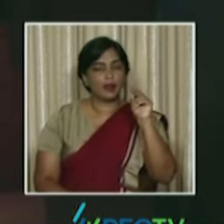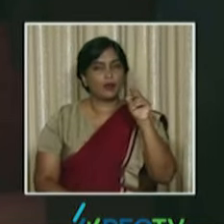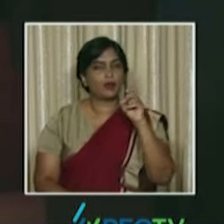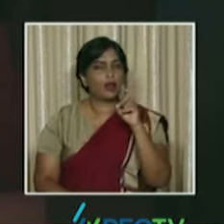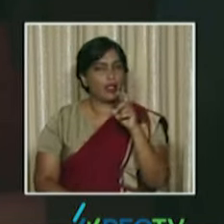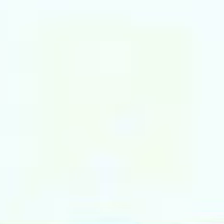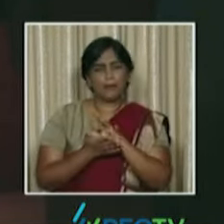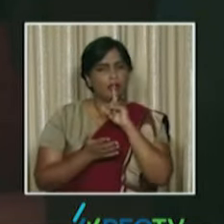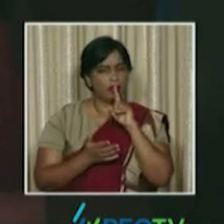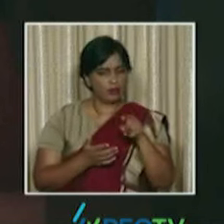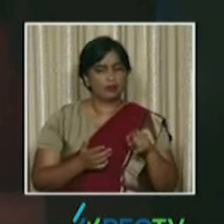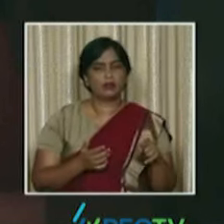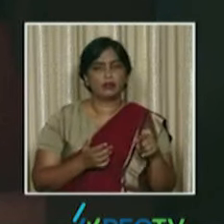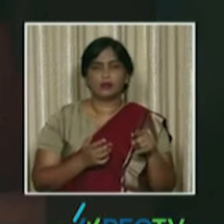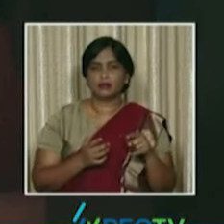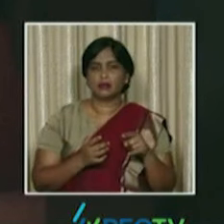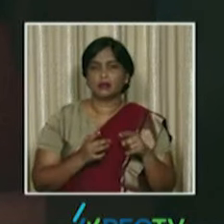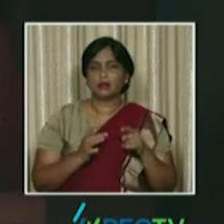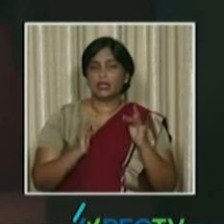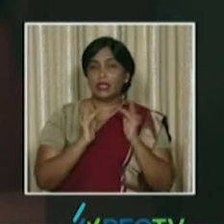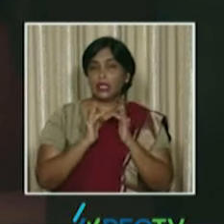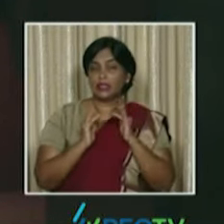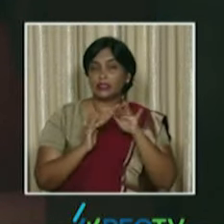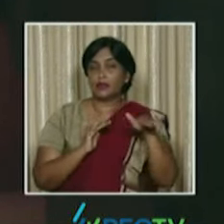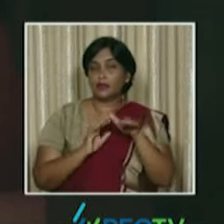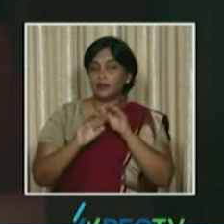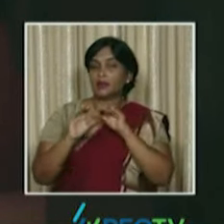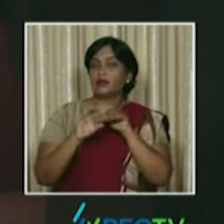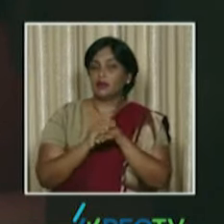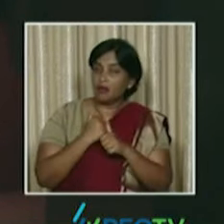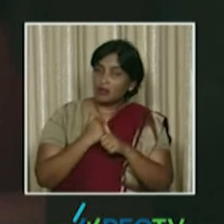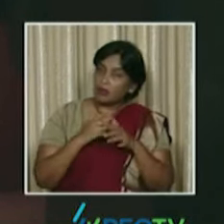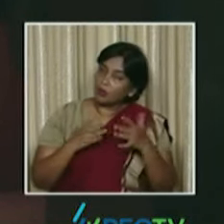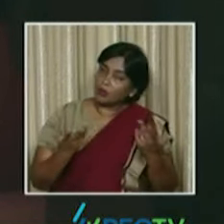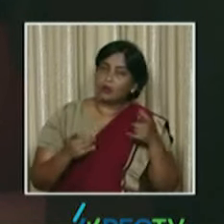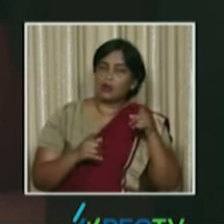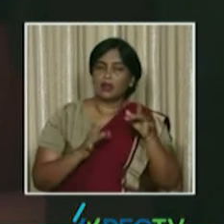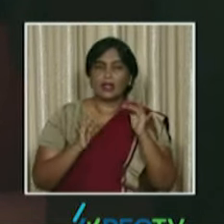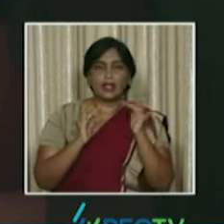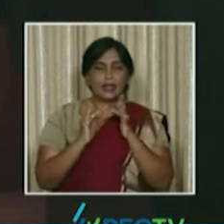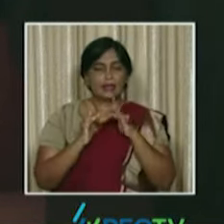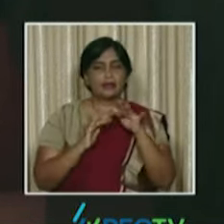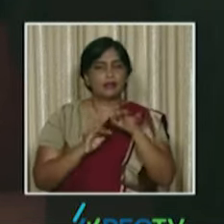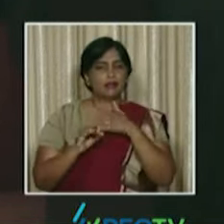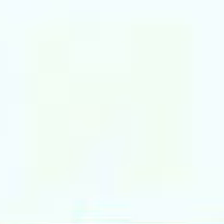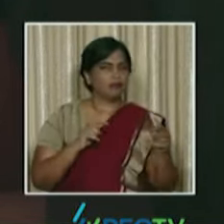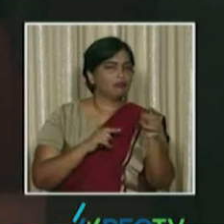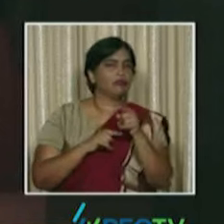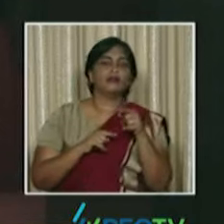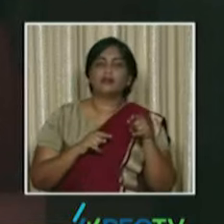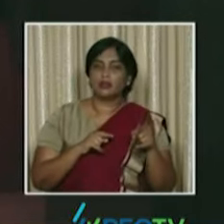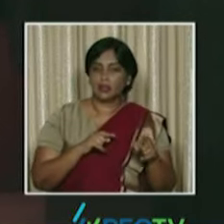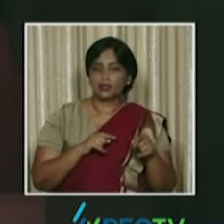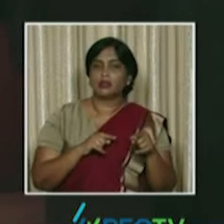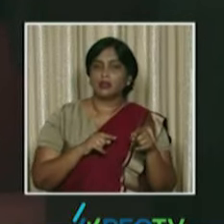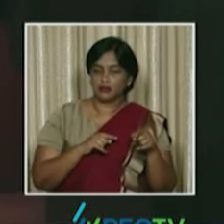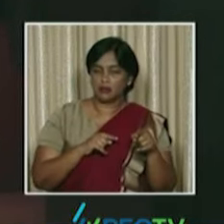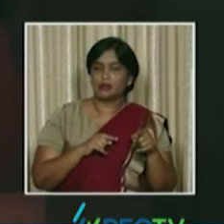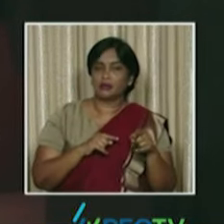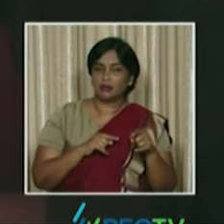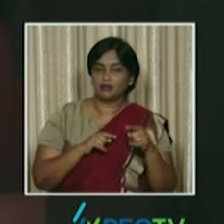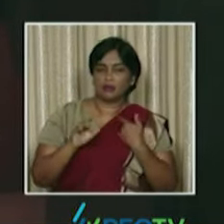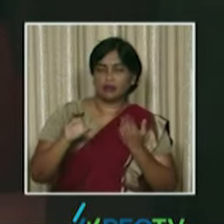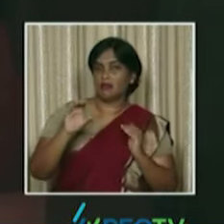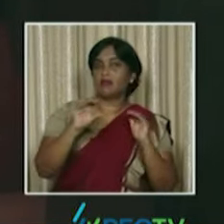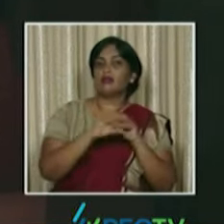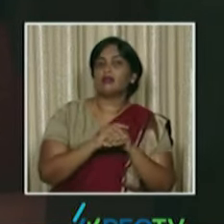එක්ක කියවනකොට අන්තර්ජාල ප්‍රවේශ සේවා සම්පාදකයෙකු හෝ අන්තර්ජාල අතරමැදියෙකු හට මාර්ගගත ස්ථානයක් වෙත